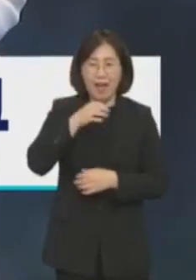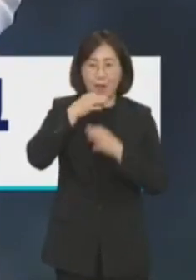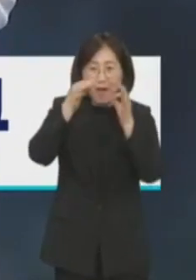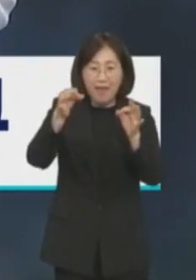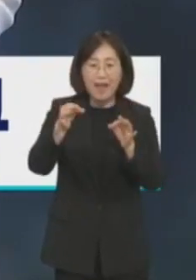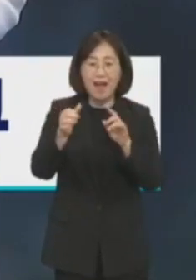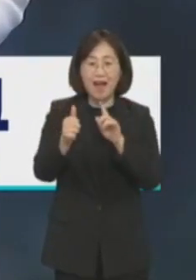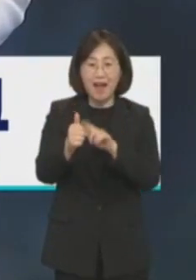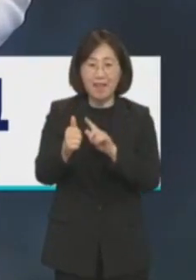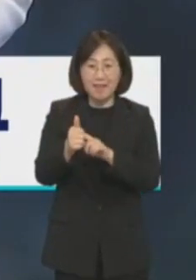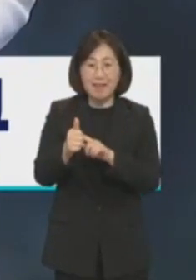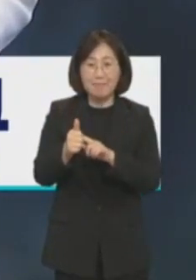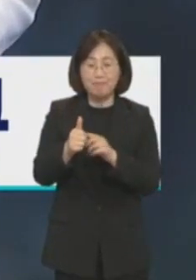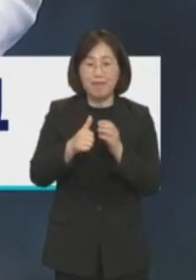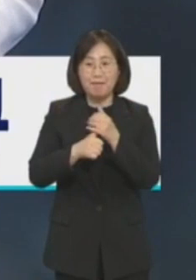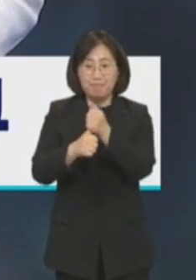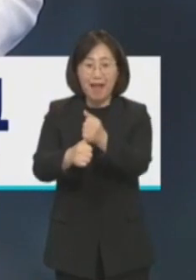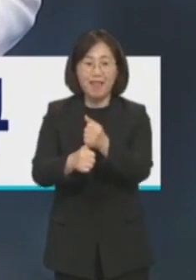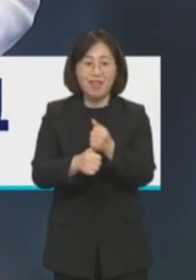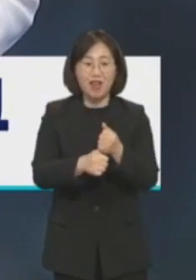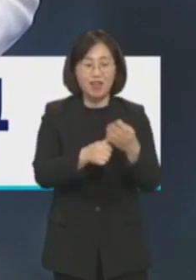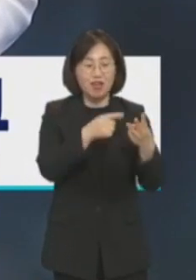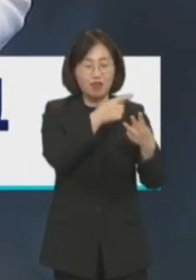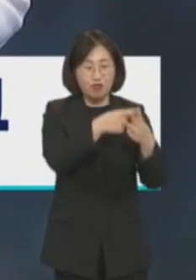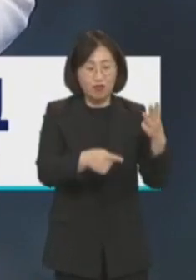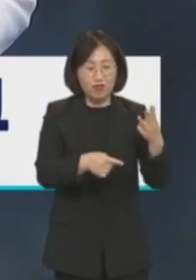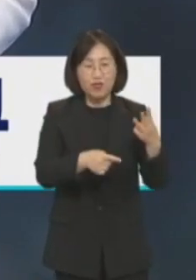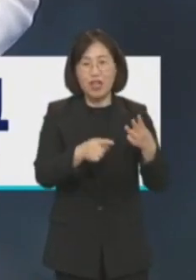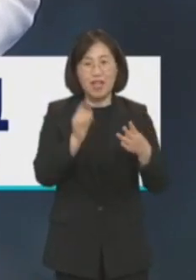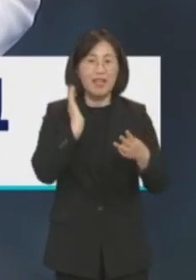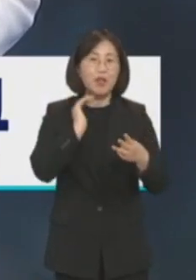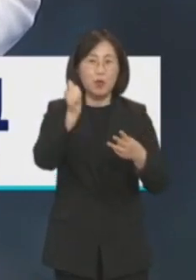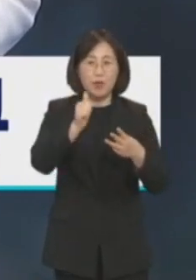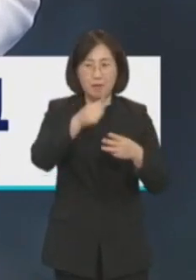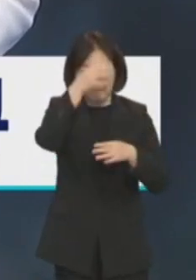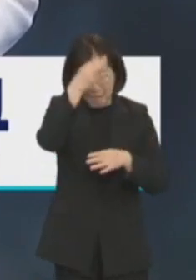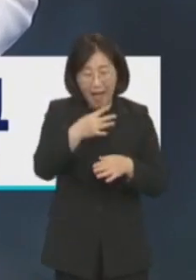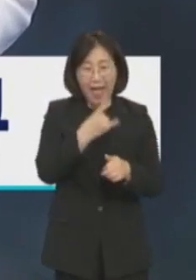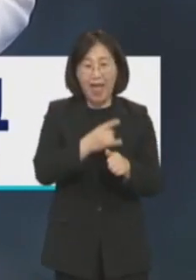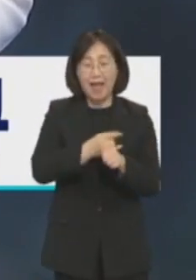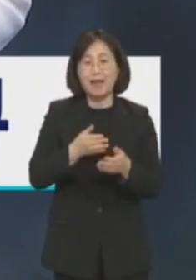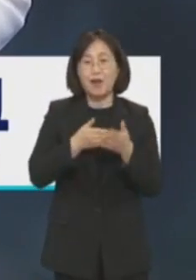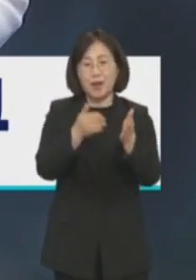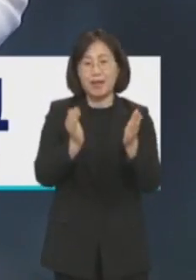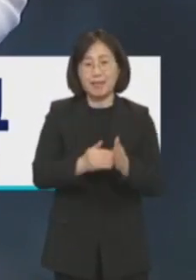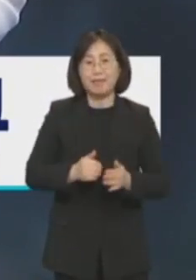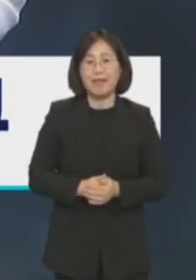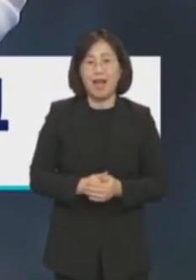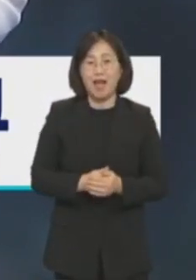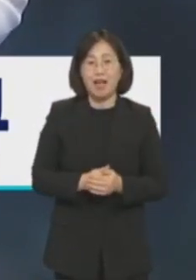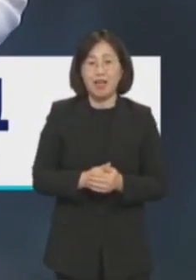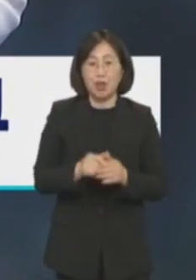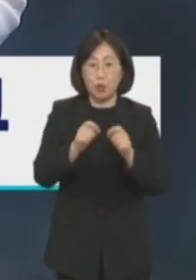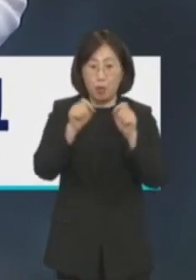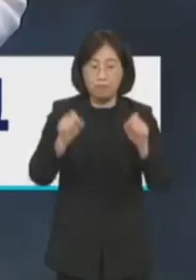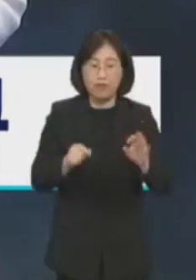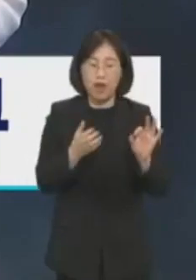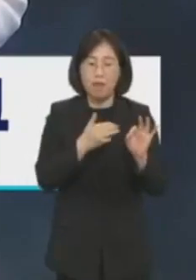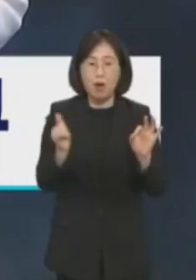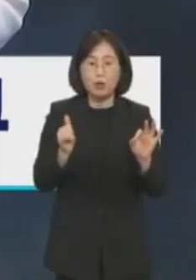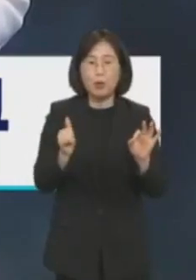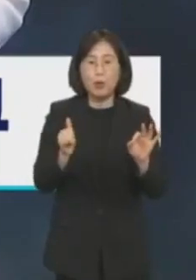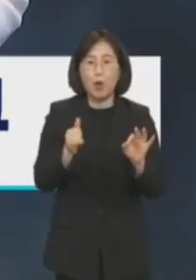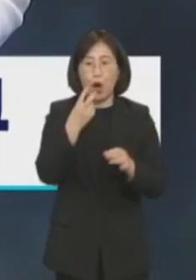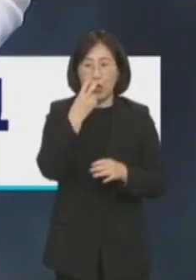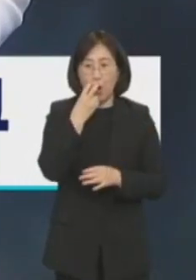촉구했습니다. 카이스트 동문 10여 명도 과도한 경우라며 대통령실 경호처장과 직원을 고발하기로 했습니다. 조혜원 기자가